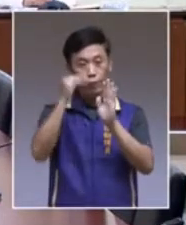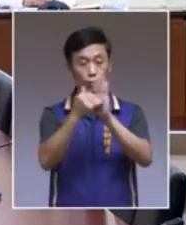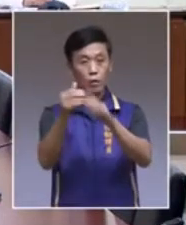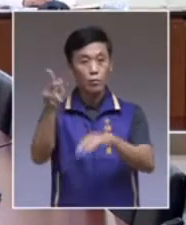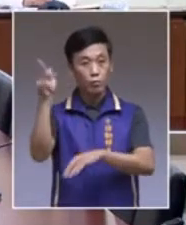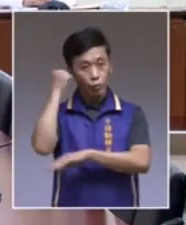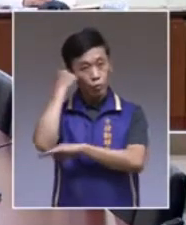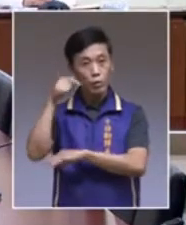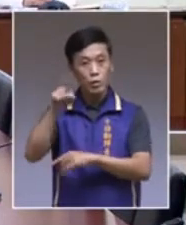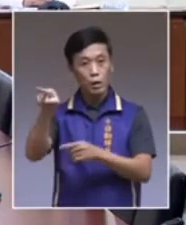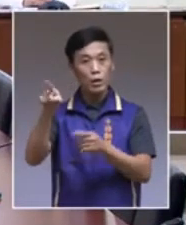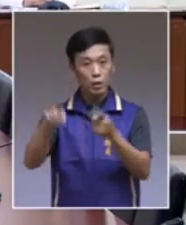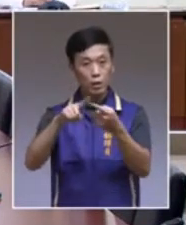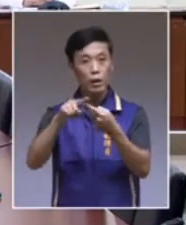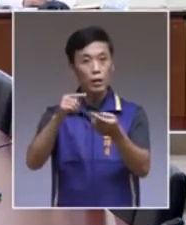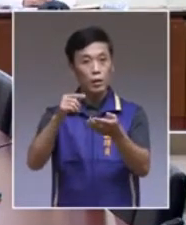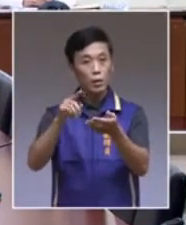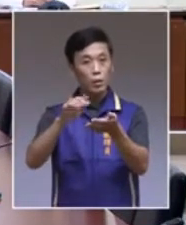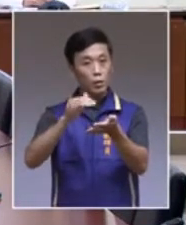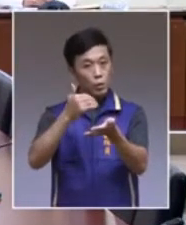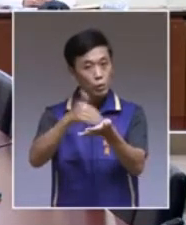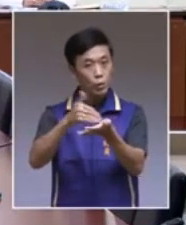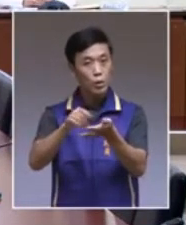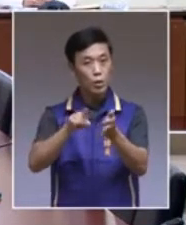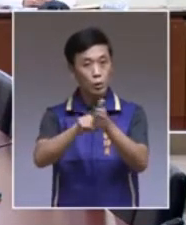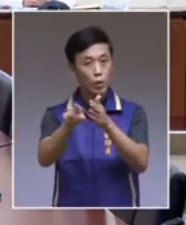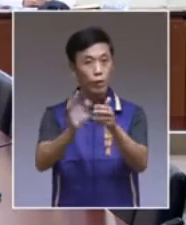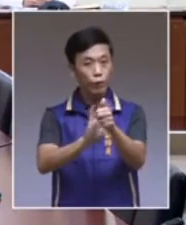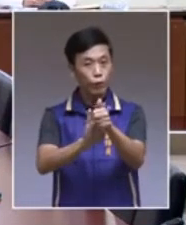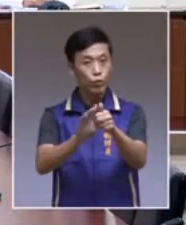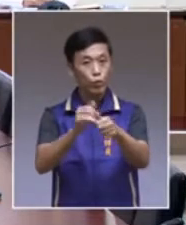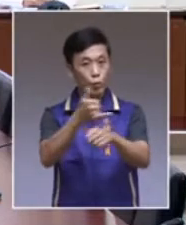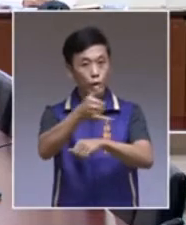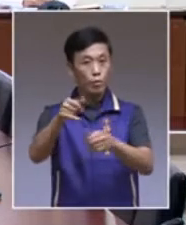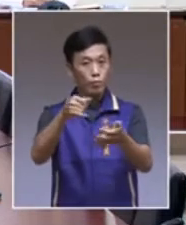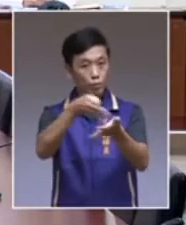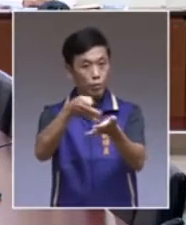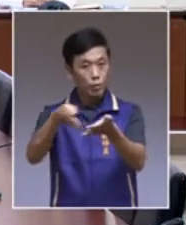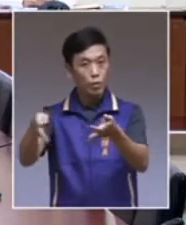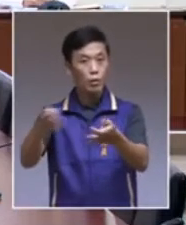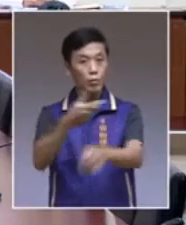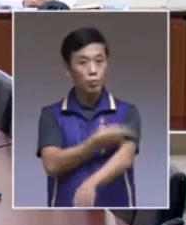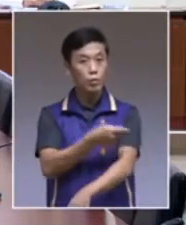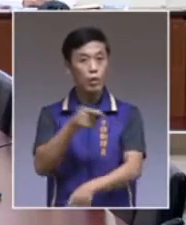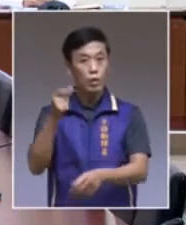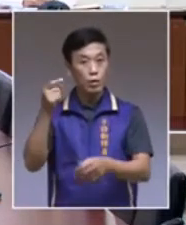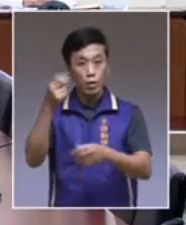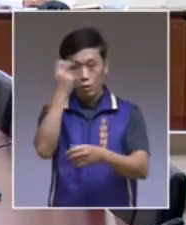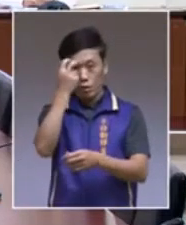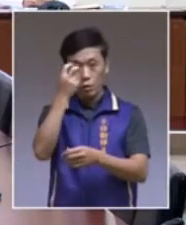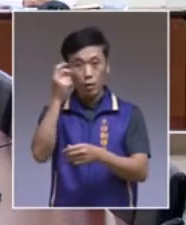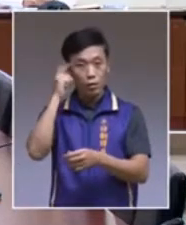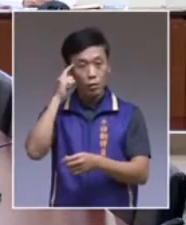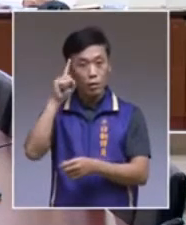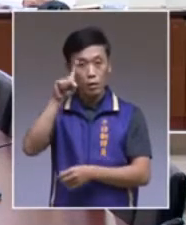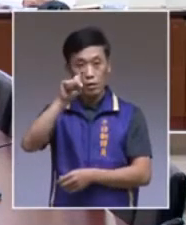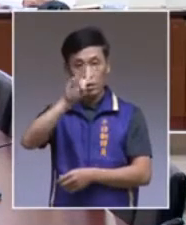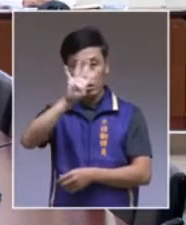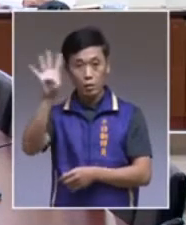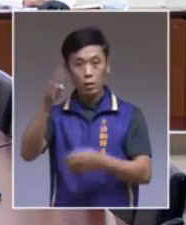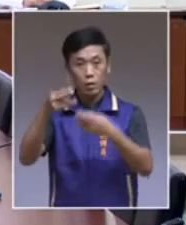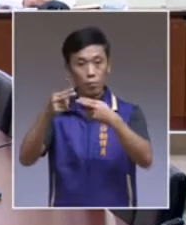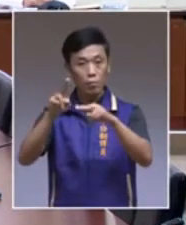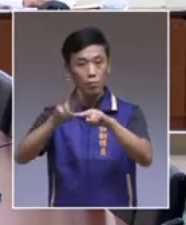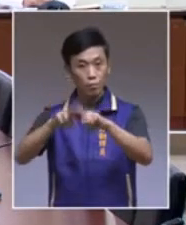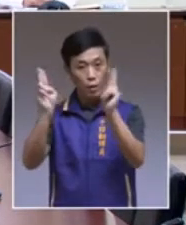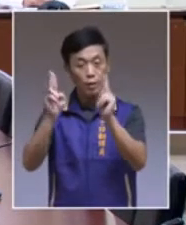专案照册啊，但是到目前还没有打疫苗。那有检疫的民众经过14天之后都隔离了，所以想请教说，到